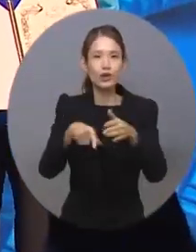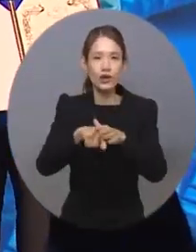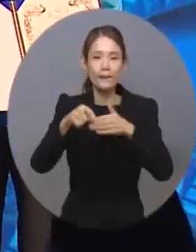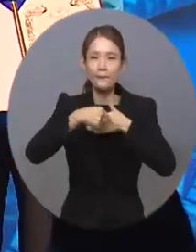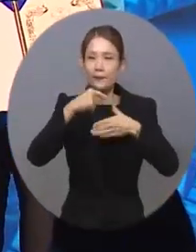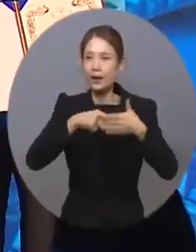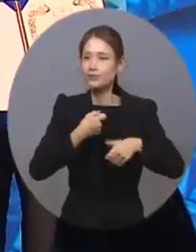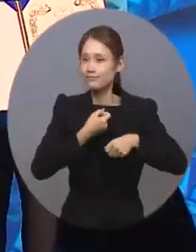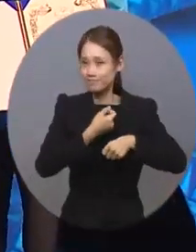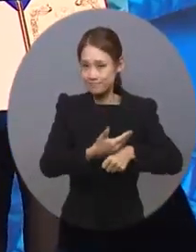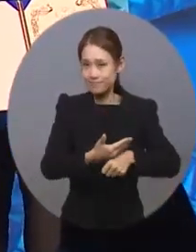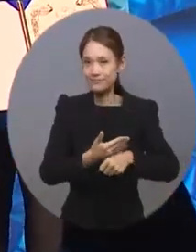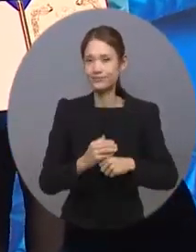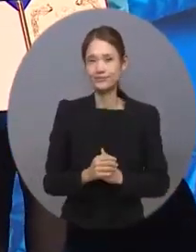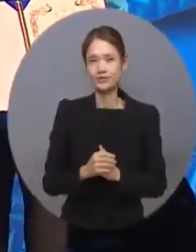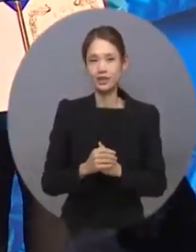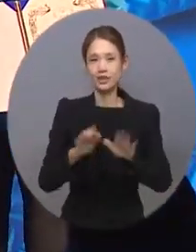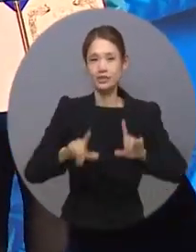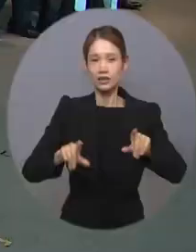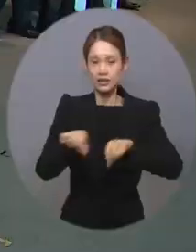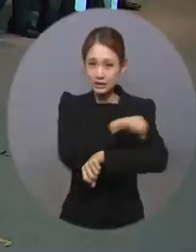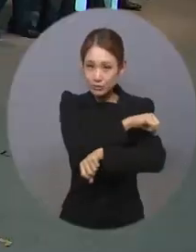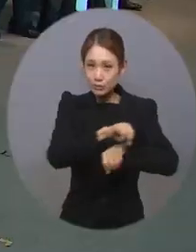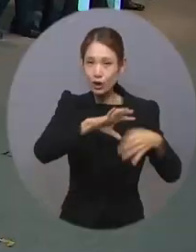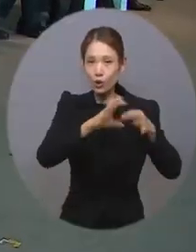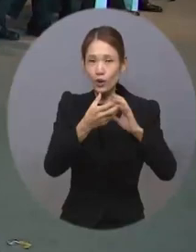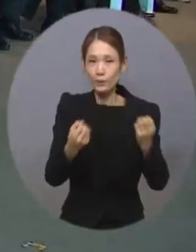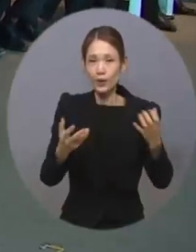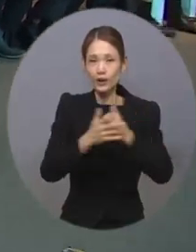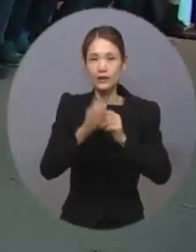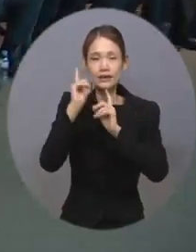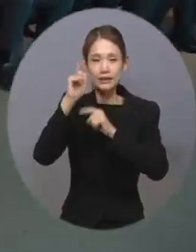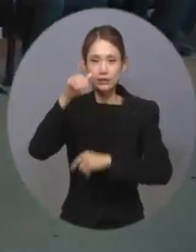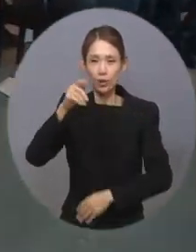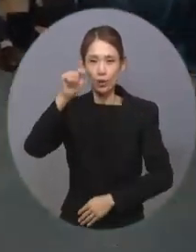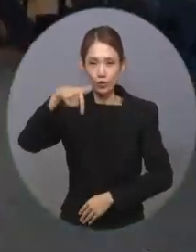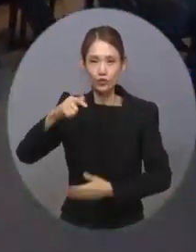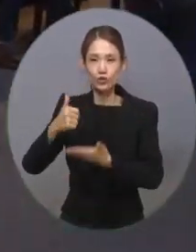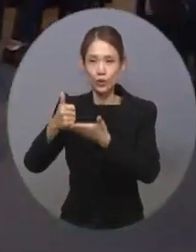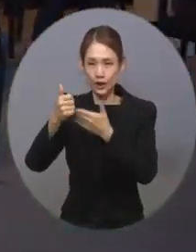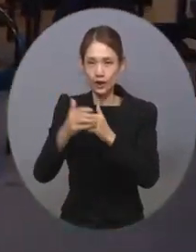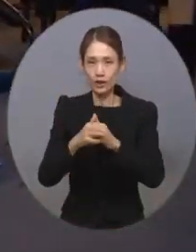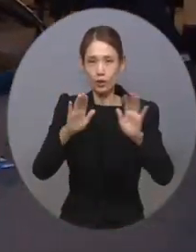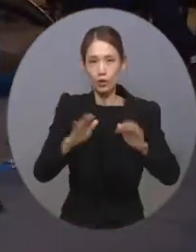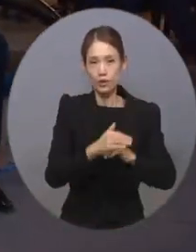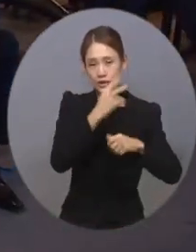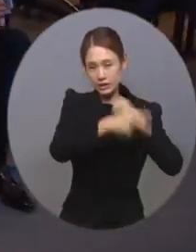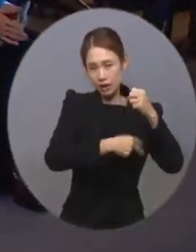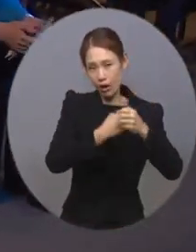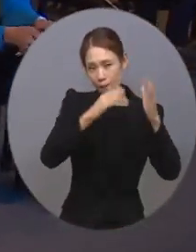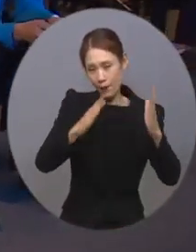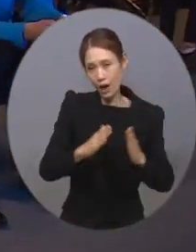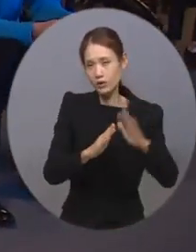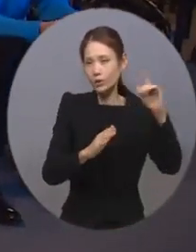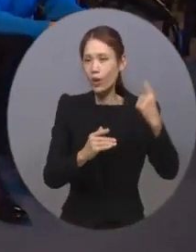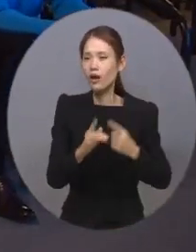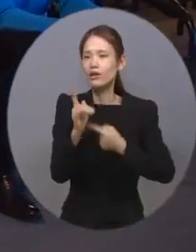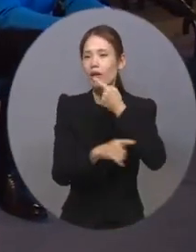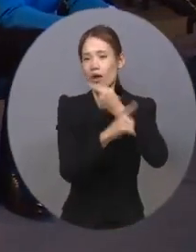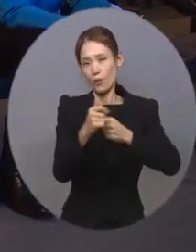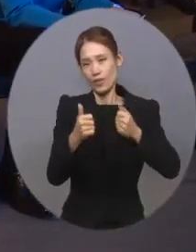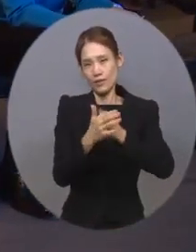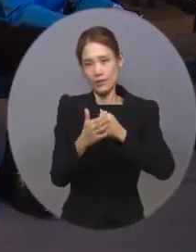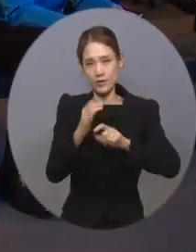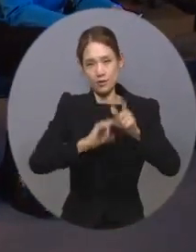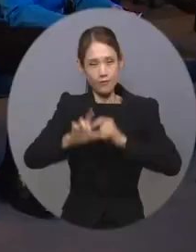예정입니다. 이날 스페셜 올림픽 코리아 이영훈 회장은 2년 만에 돌아온 대회인 만큼 어느 때보다 높은